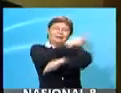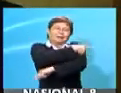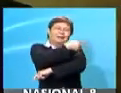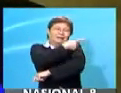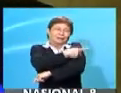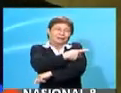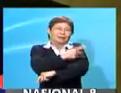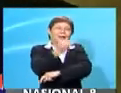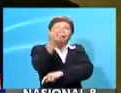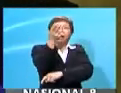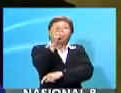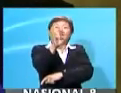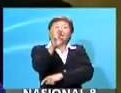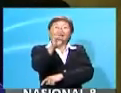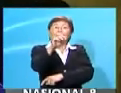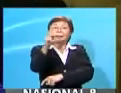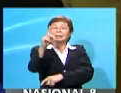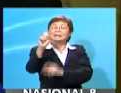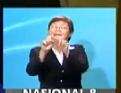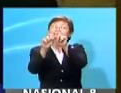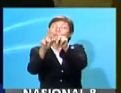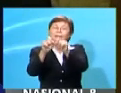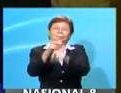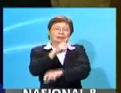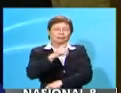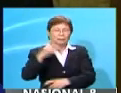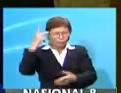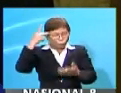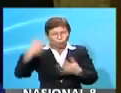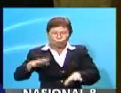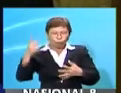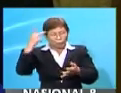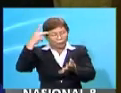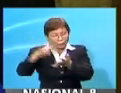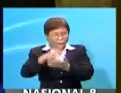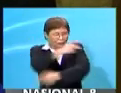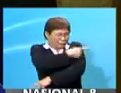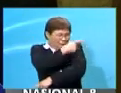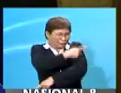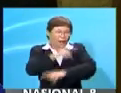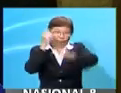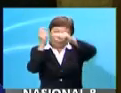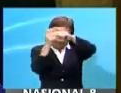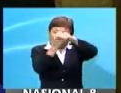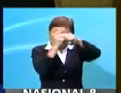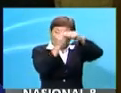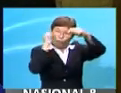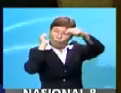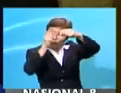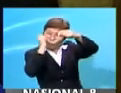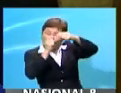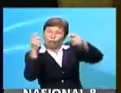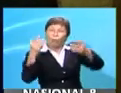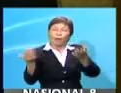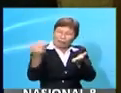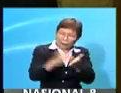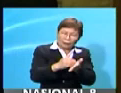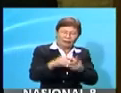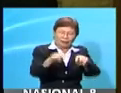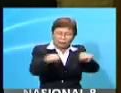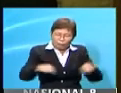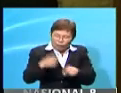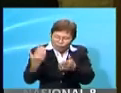RMK 11 kita kenal pasti klinik-klinik yang perlu dibina semula dengan tapak yang baru yang it mungkin makan